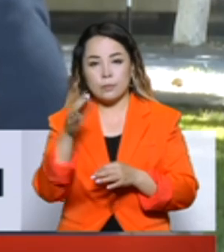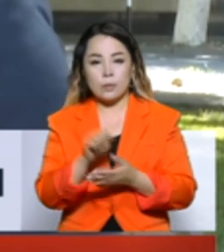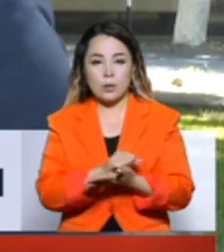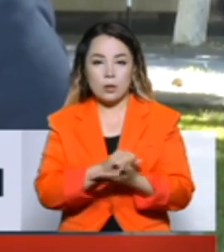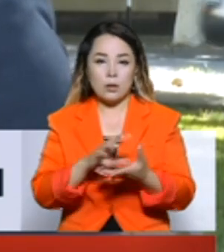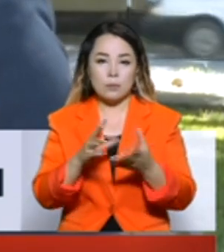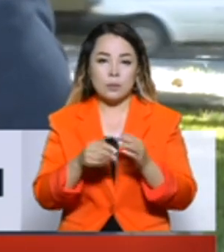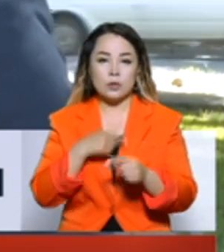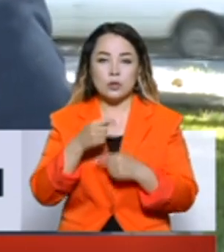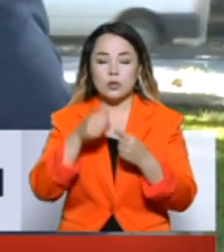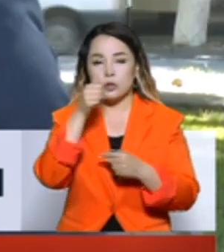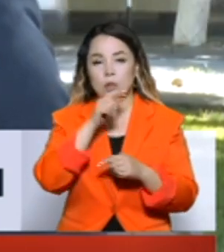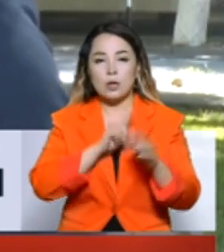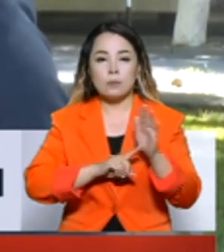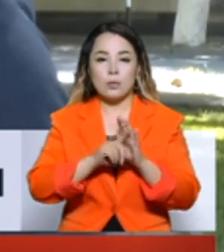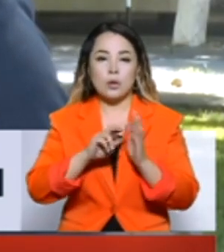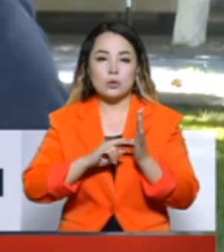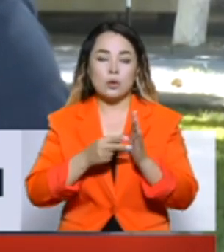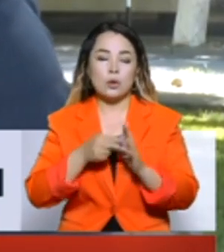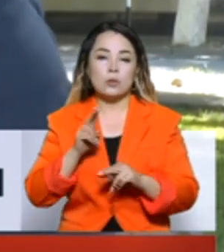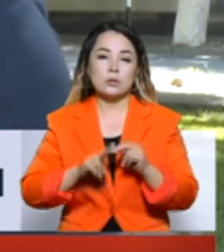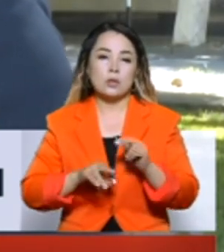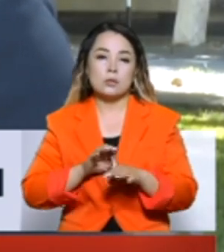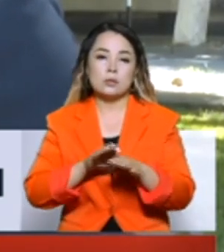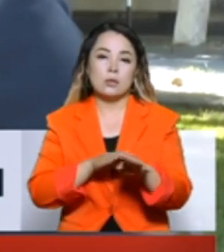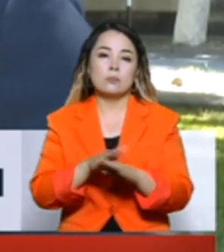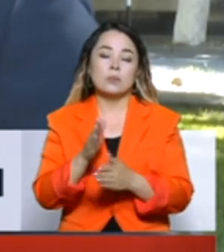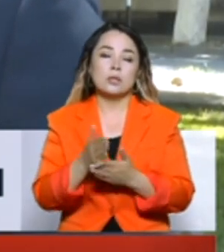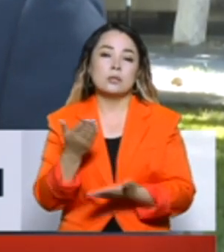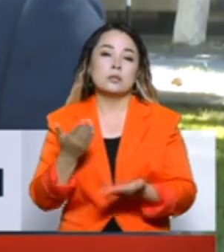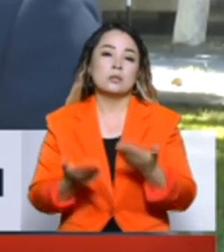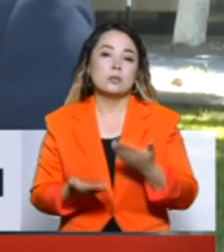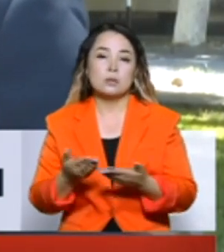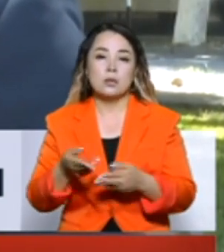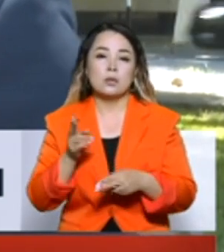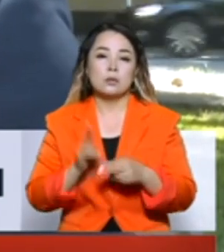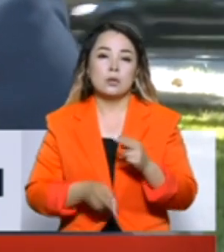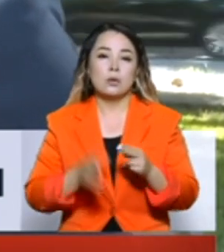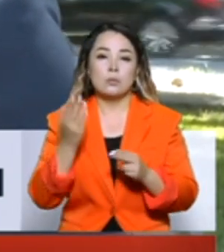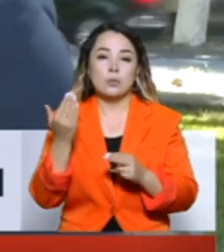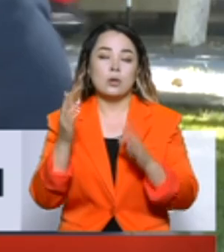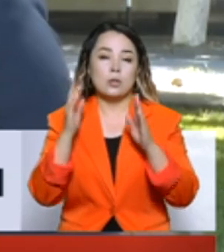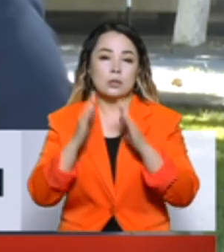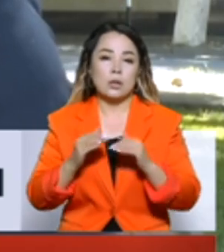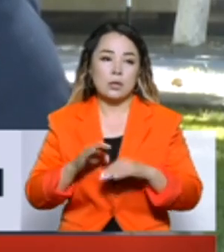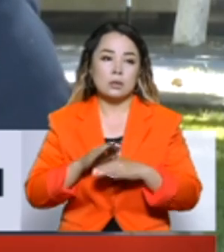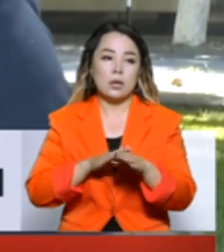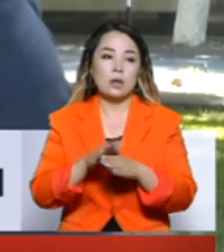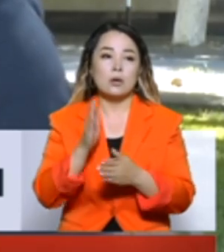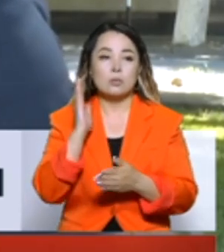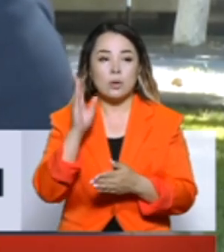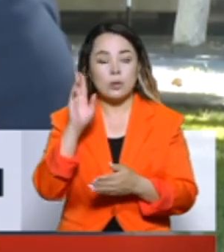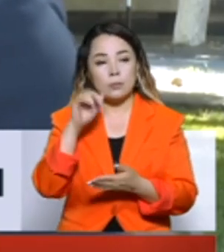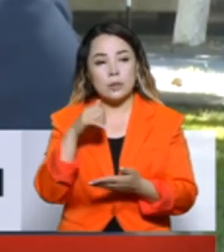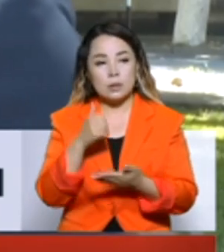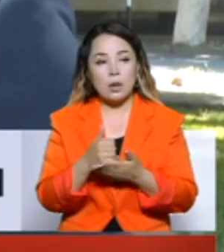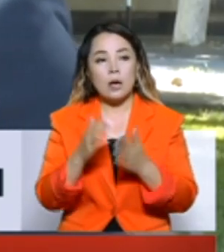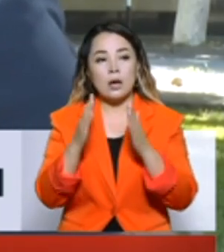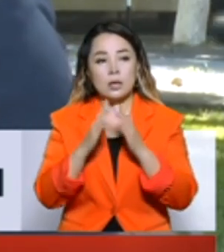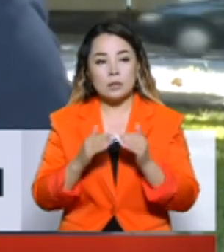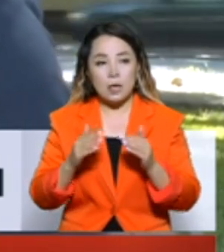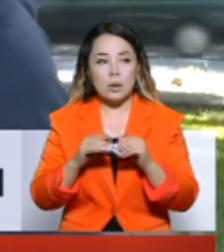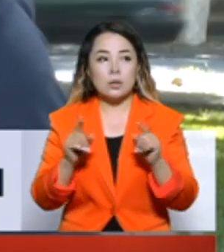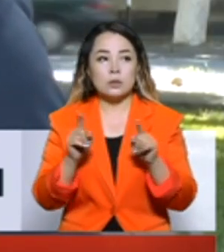жылдары құрылысы басталады деген жоспарлануда. Егер де ол не бітетін болса, лагер бітетін болса, мемлекеттік лагерде